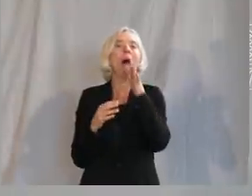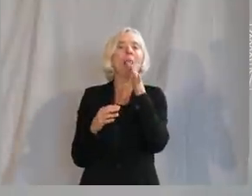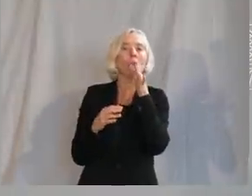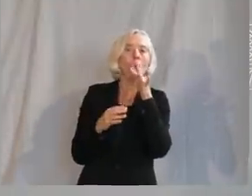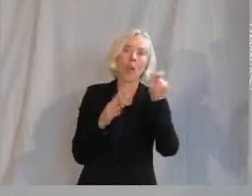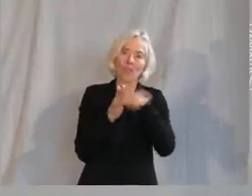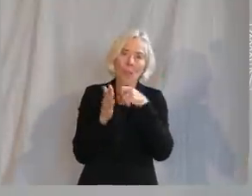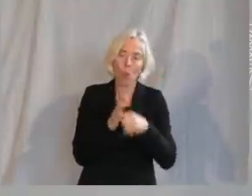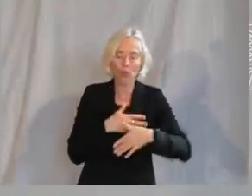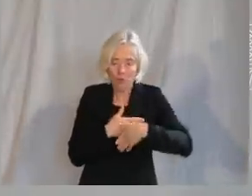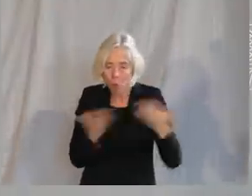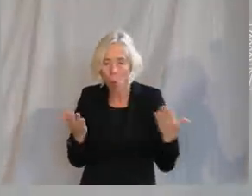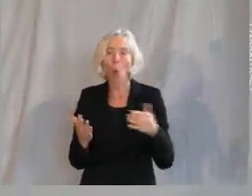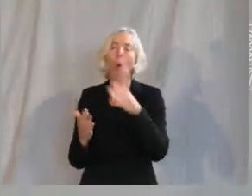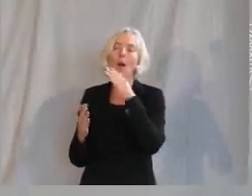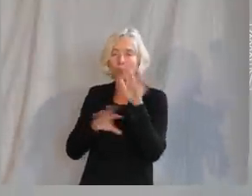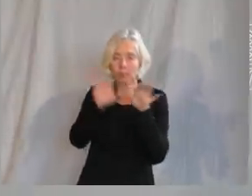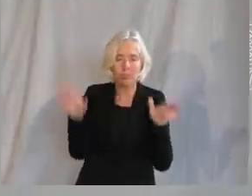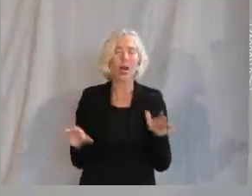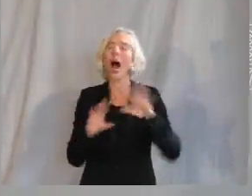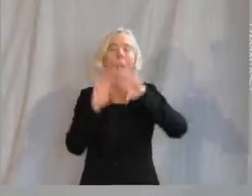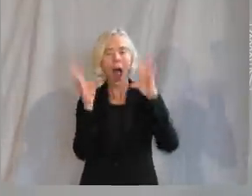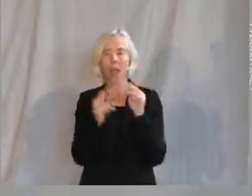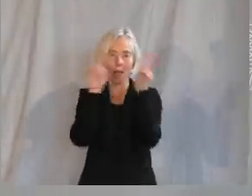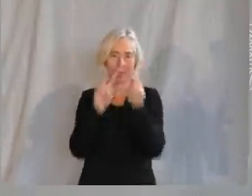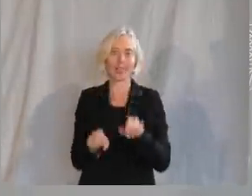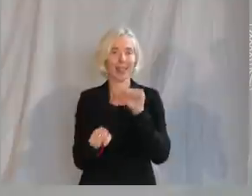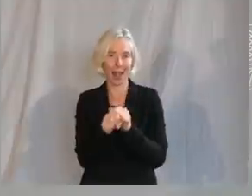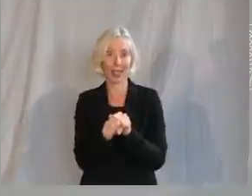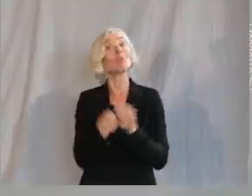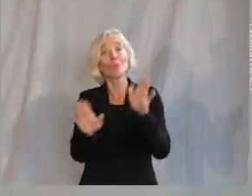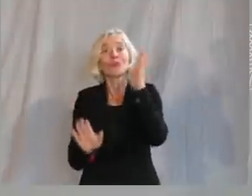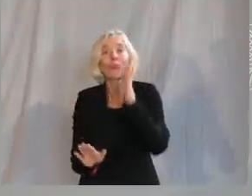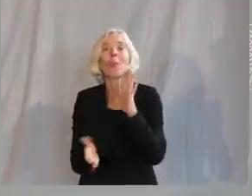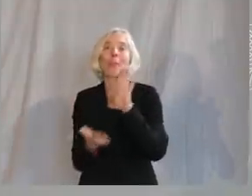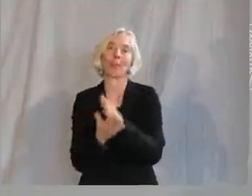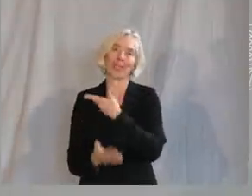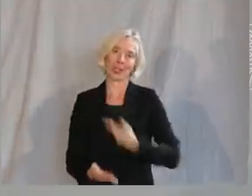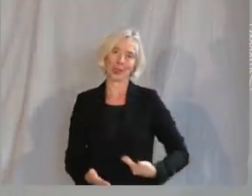Alkoholverbote gelten, sodass Sie bestmöglich informiert sind. In diesem Sinne, bleiben Sie gesund.